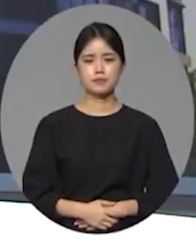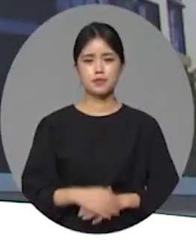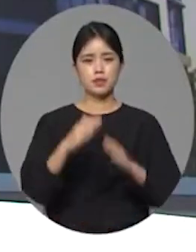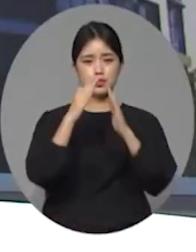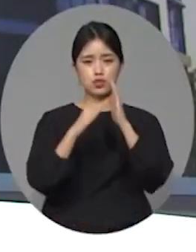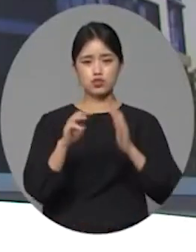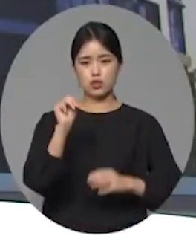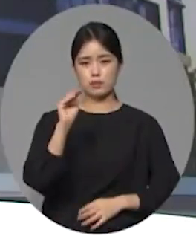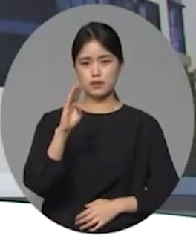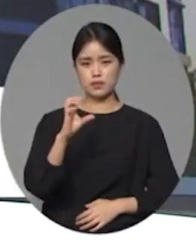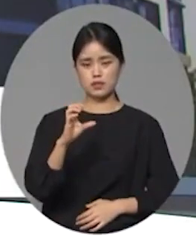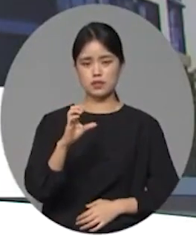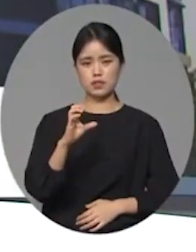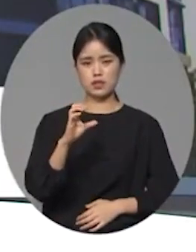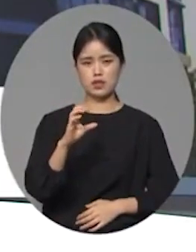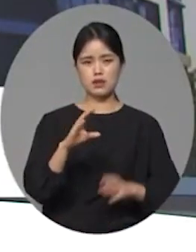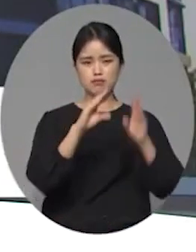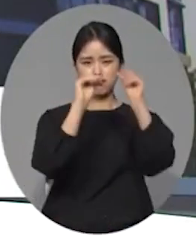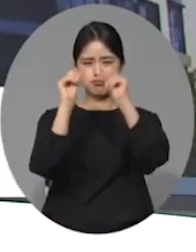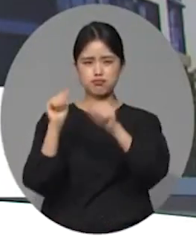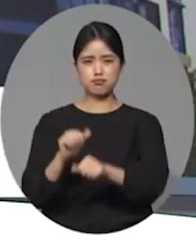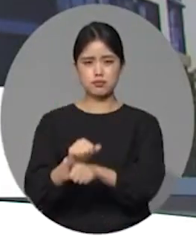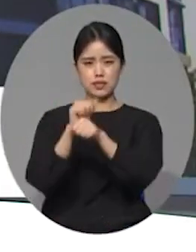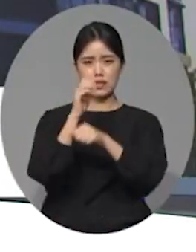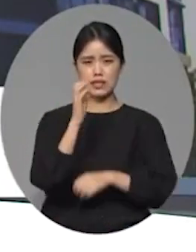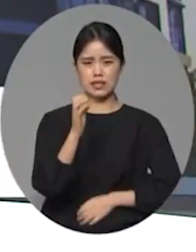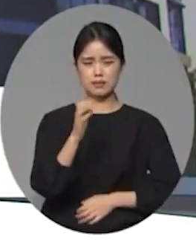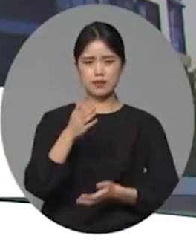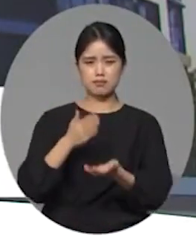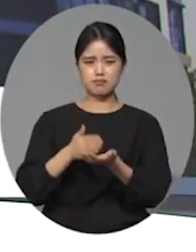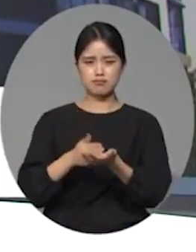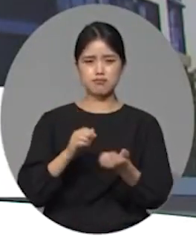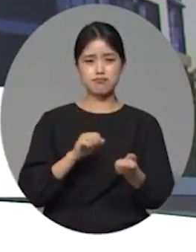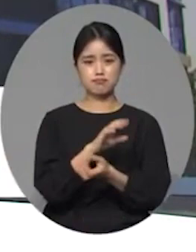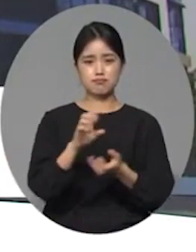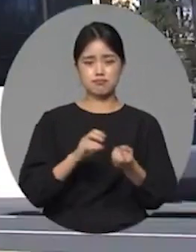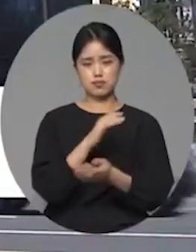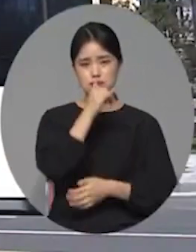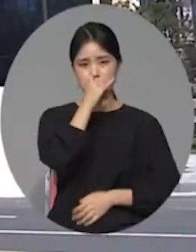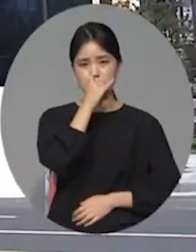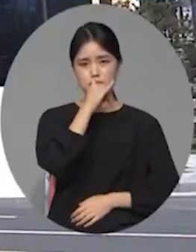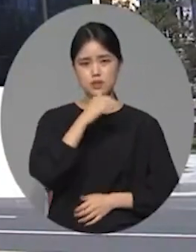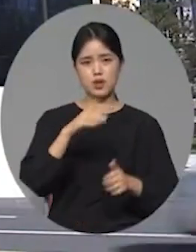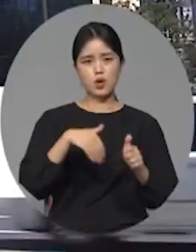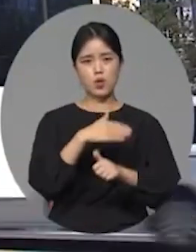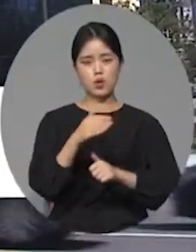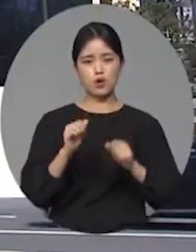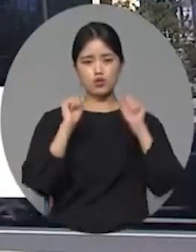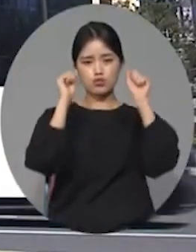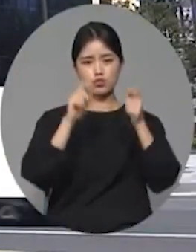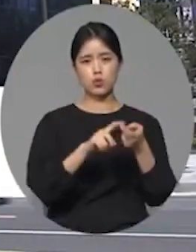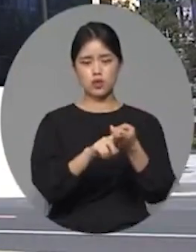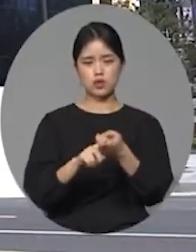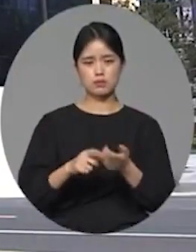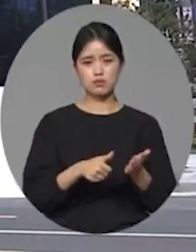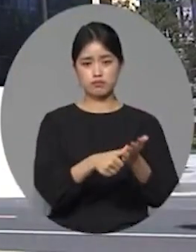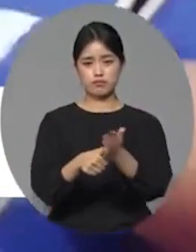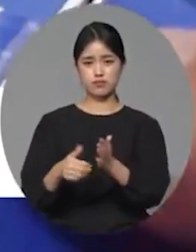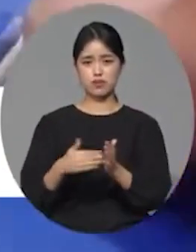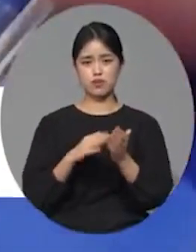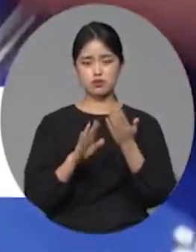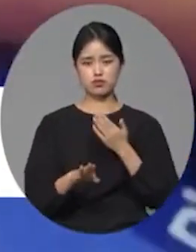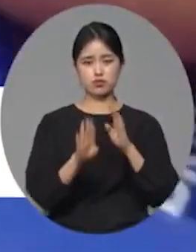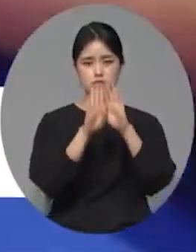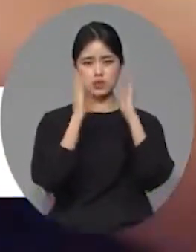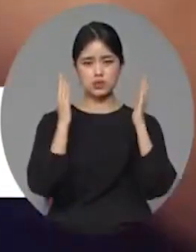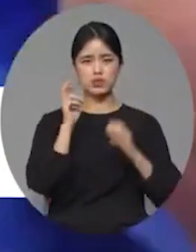전 준비 쇼에 먼지 쌓인 이마트 관련 보도의 파장이 커지고 있습니다 전부 환경운동연합은 성명서를 내고 개장